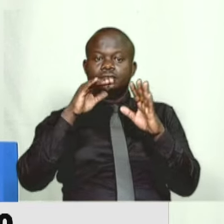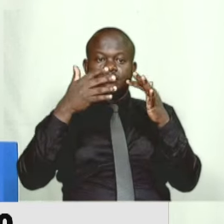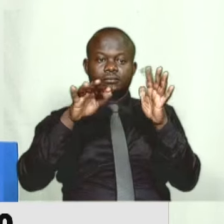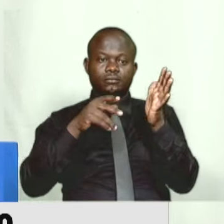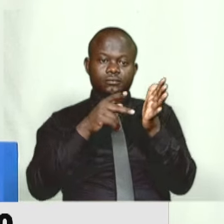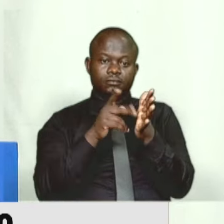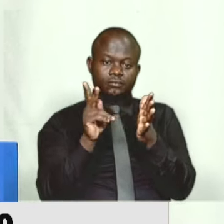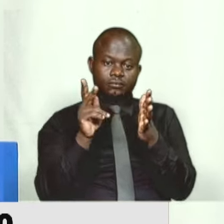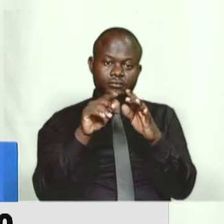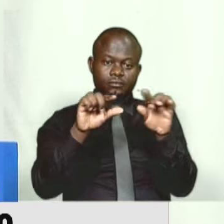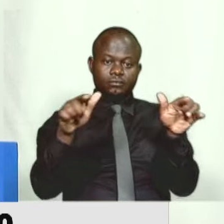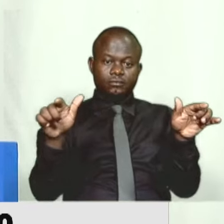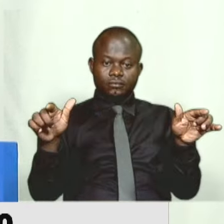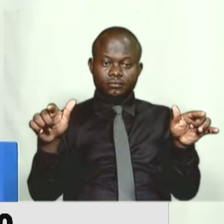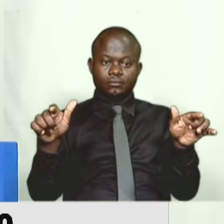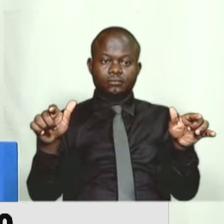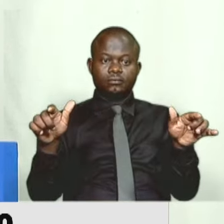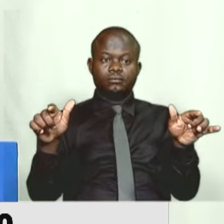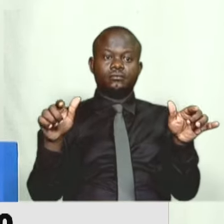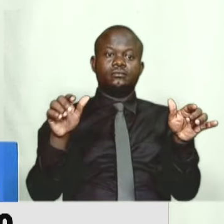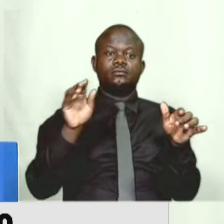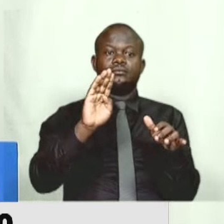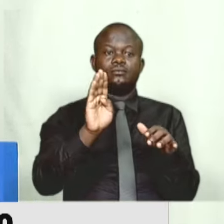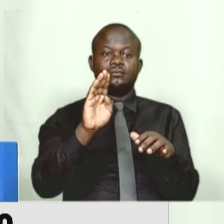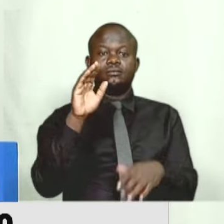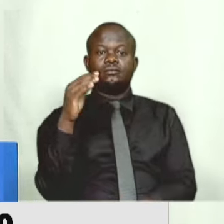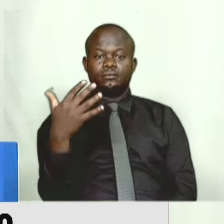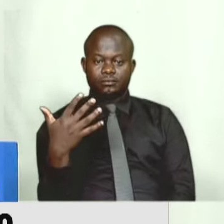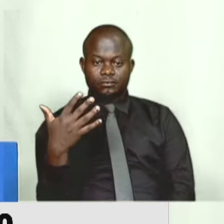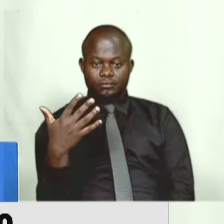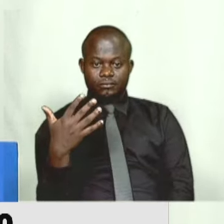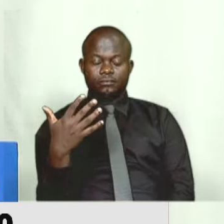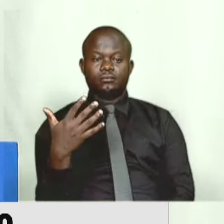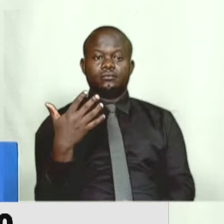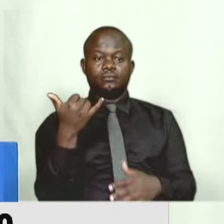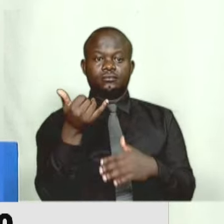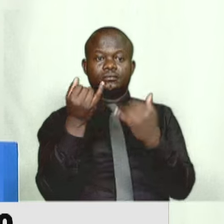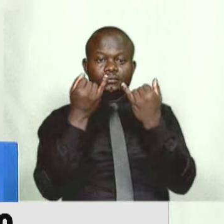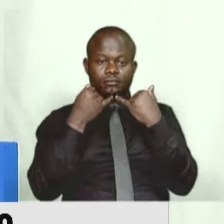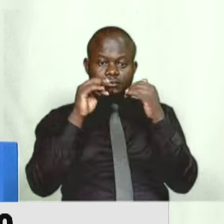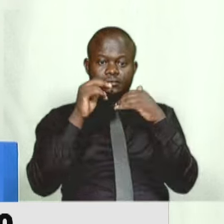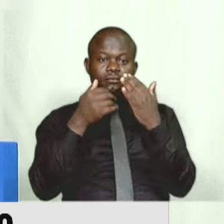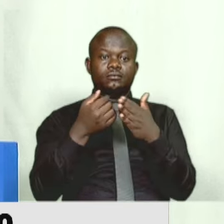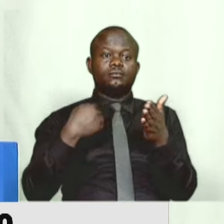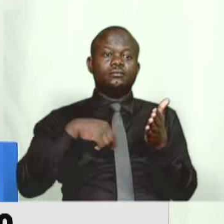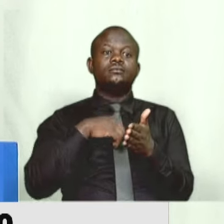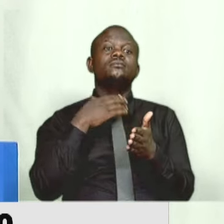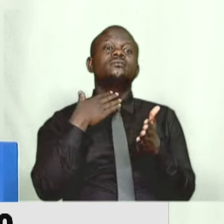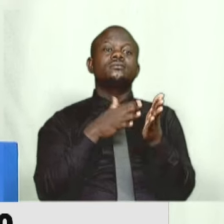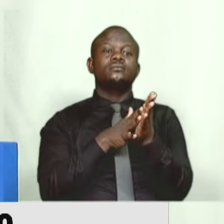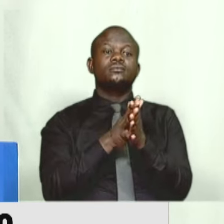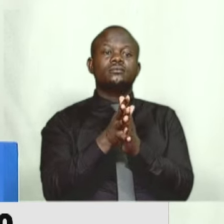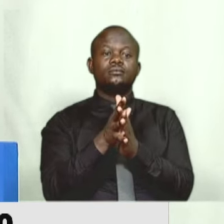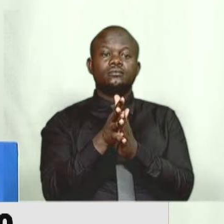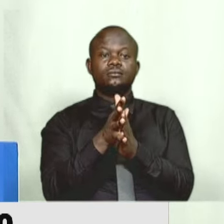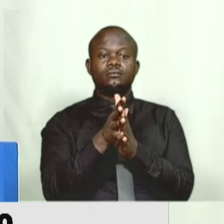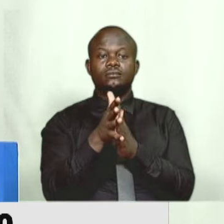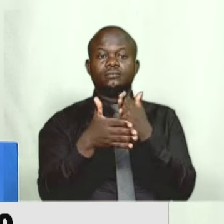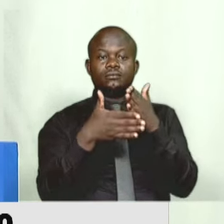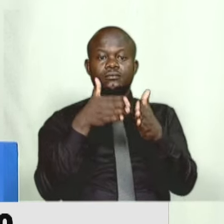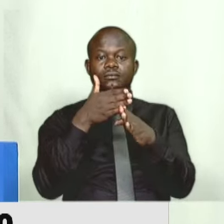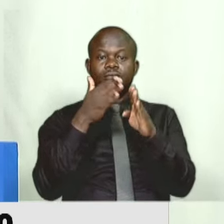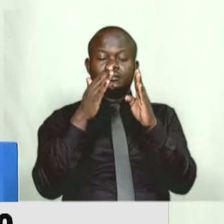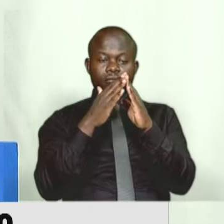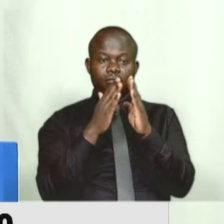ubutaka bwa miliyari 5, arimo aratubwira ko ashaka kuhashora kuhubaka